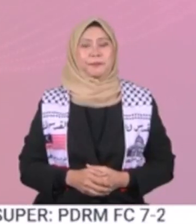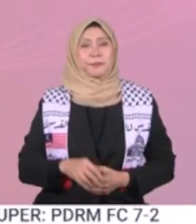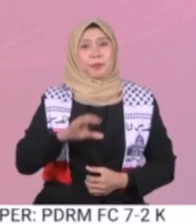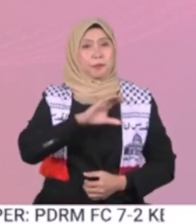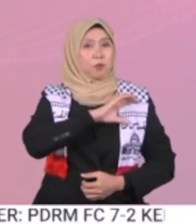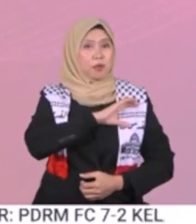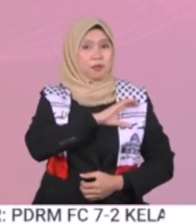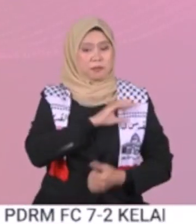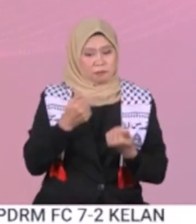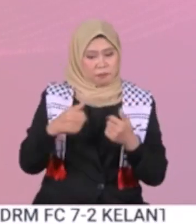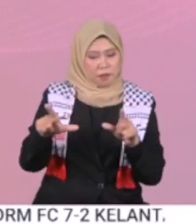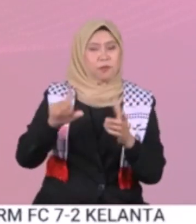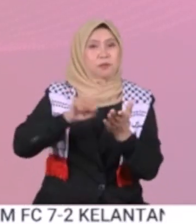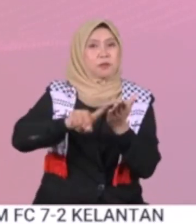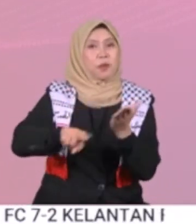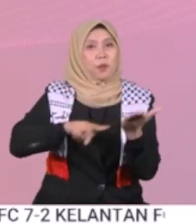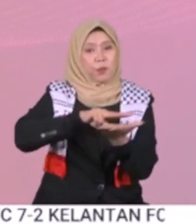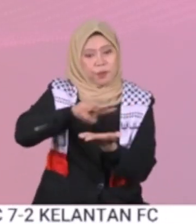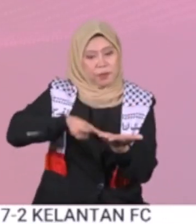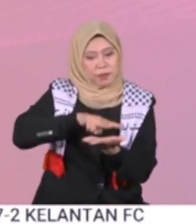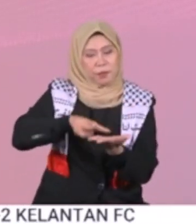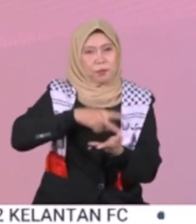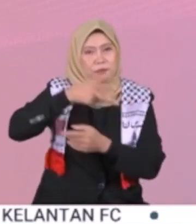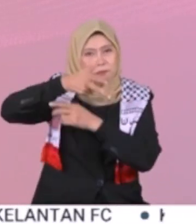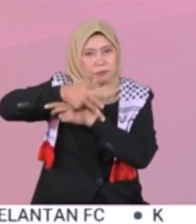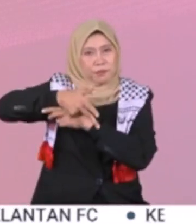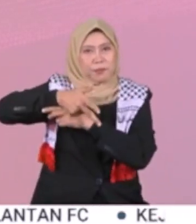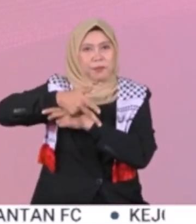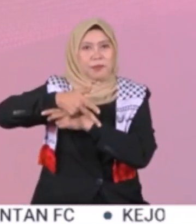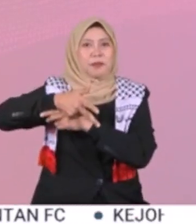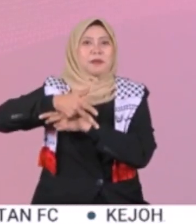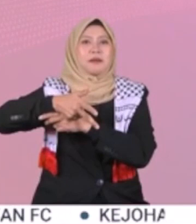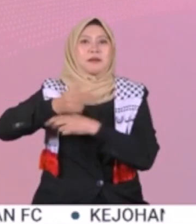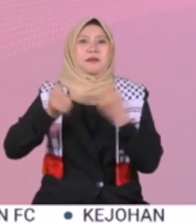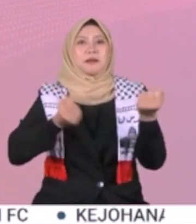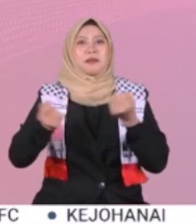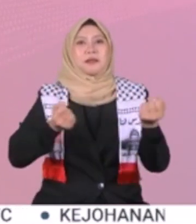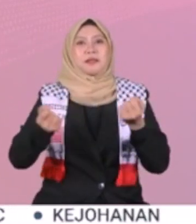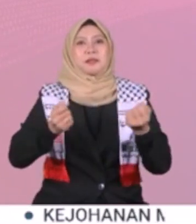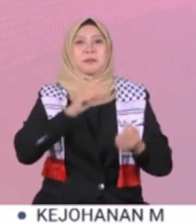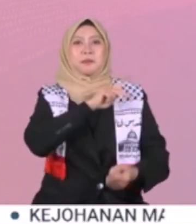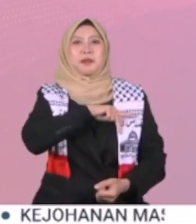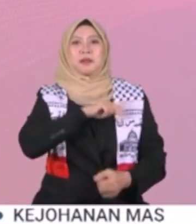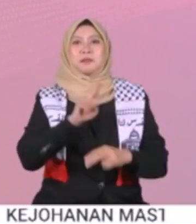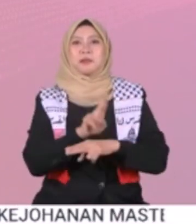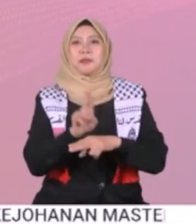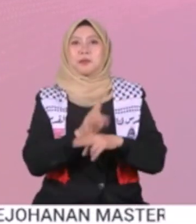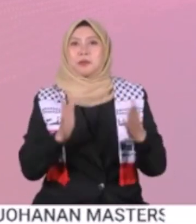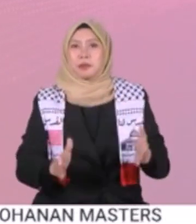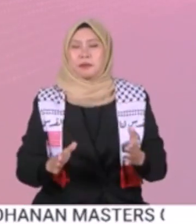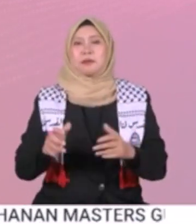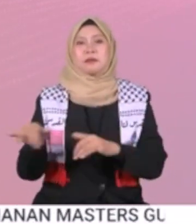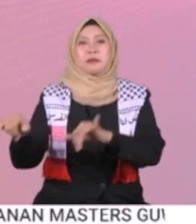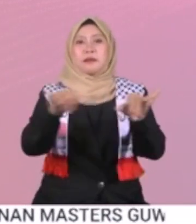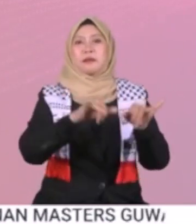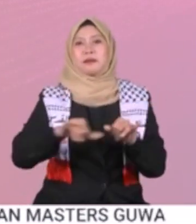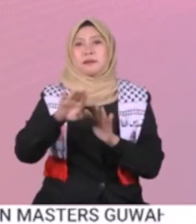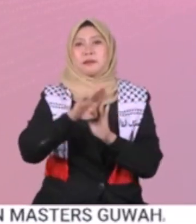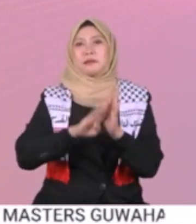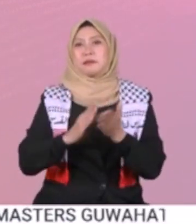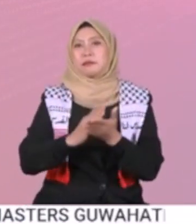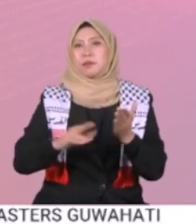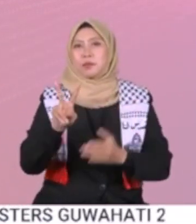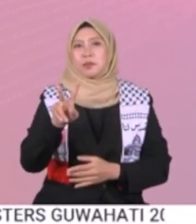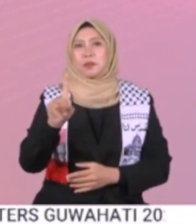pdrmd benar untuk memeriksa video rakaman kamera papan pemuka Dash cam milik kereta peribadi pengguna ia selaras dengan seksyen